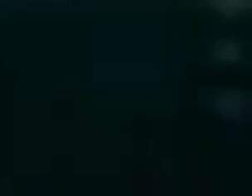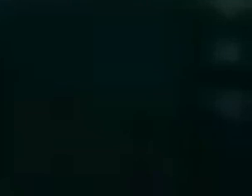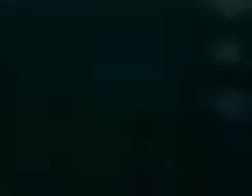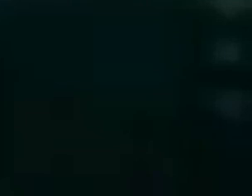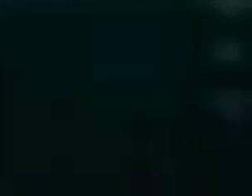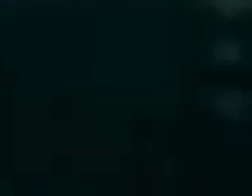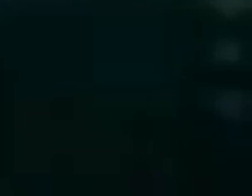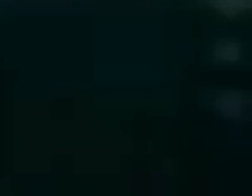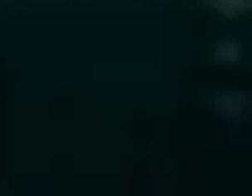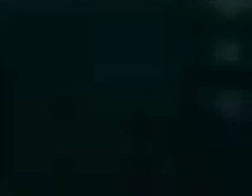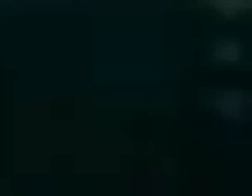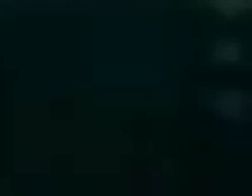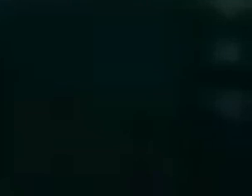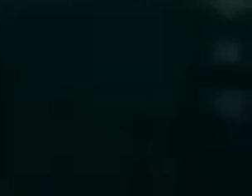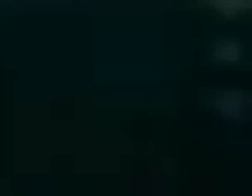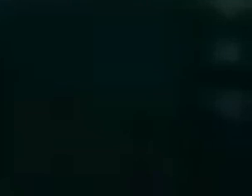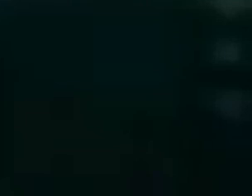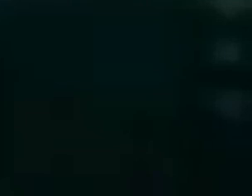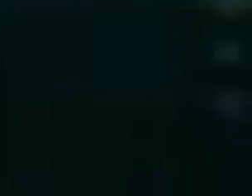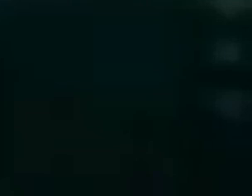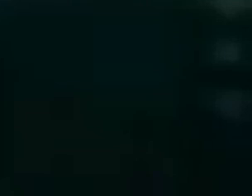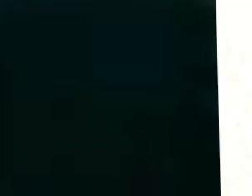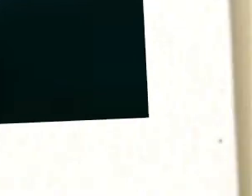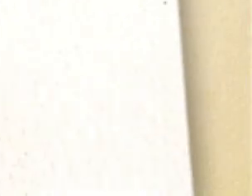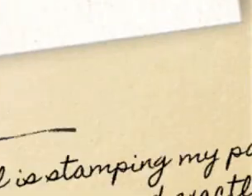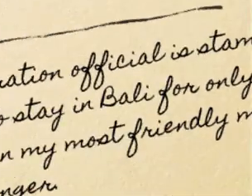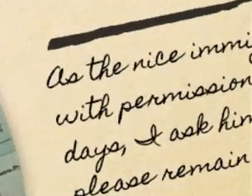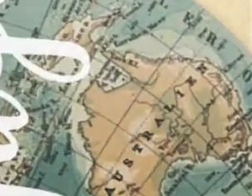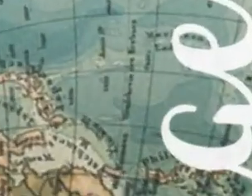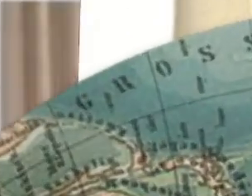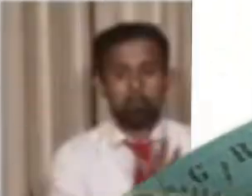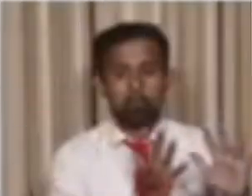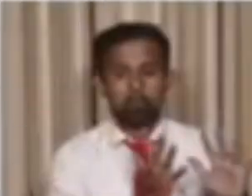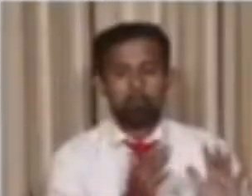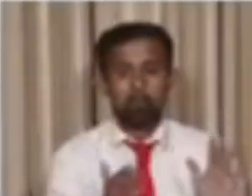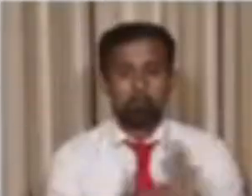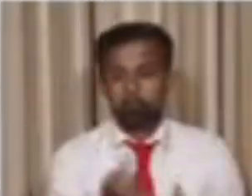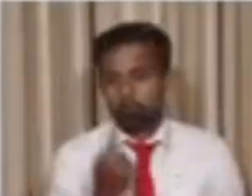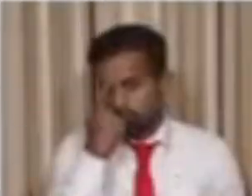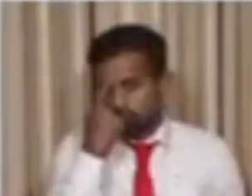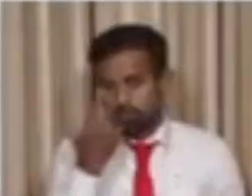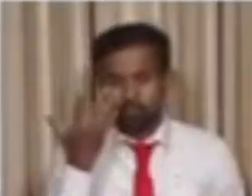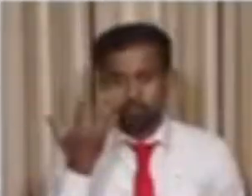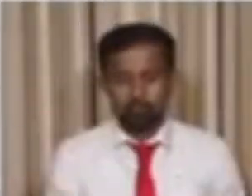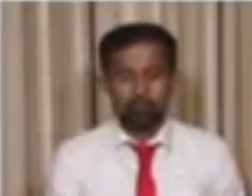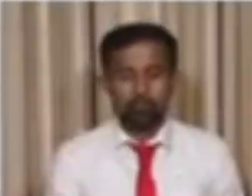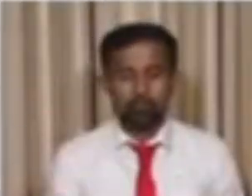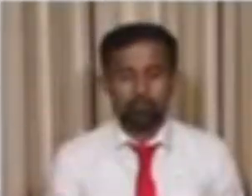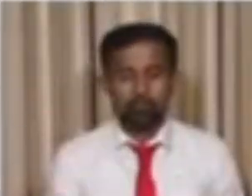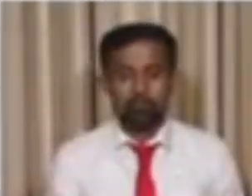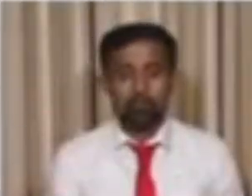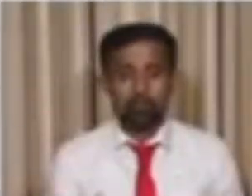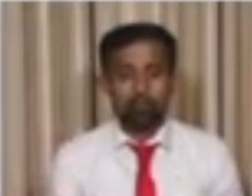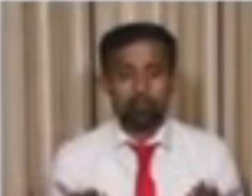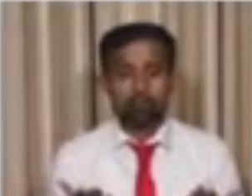என்பதை பதிவு செய்திருக்கிறார் கஜேந்திரகுமார் பொன்னம்பலம் அவர்கள். 200 இயர்ஸ் கமிங் ஆஃப் தி அப் கண்ட்ரி